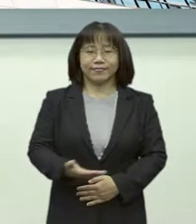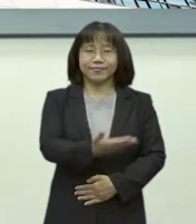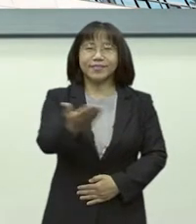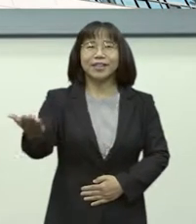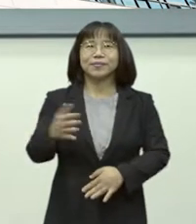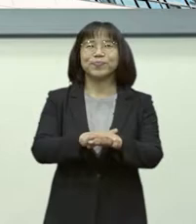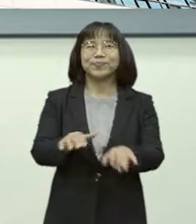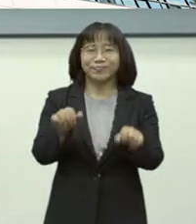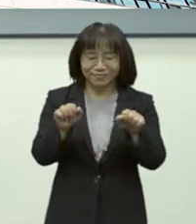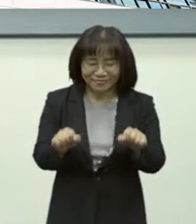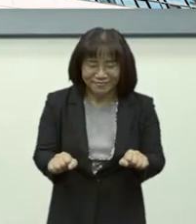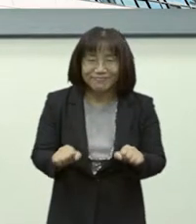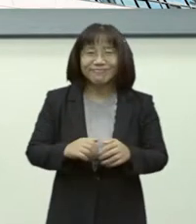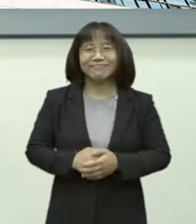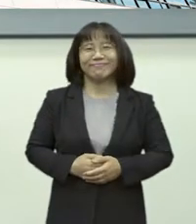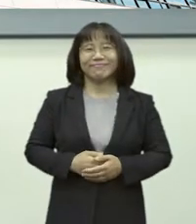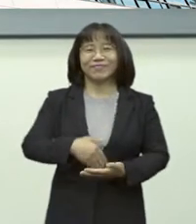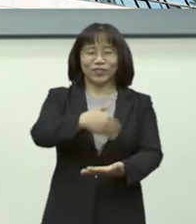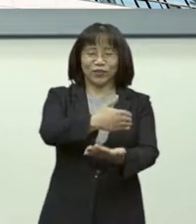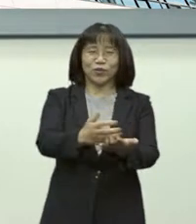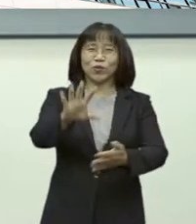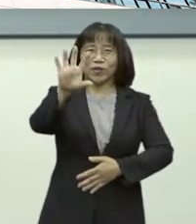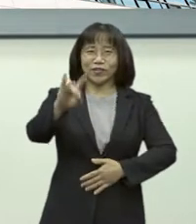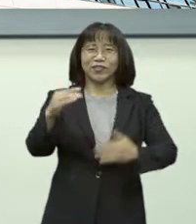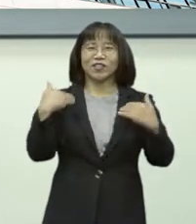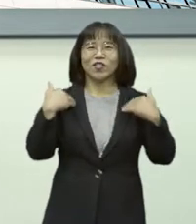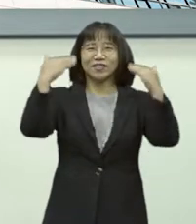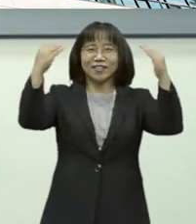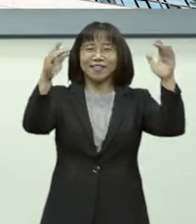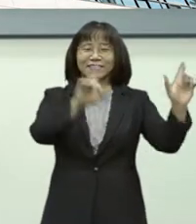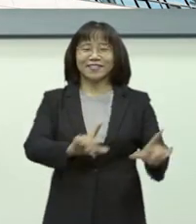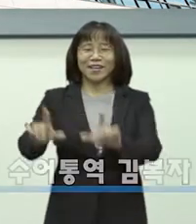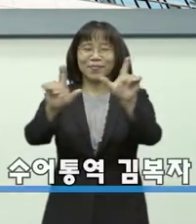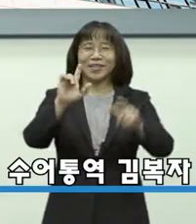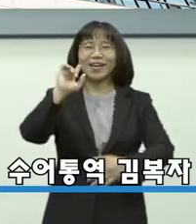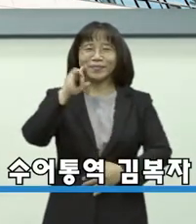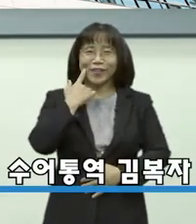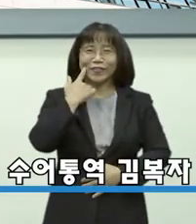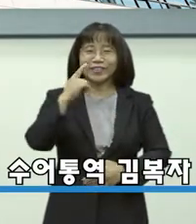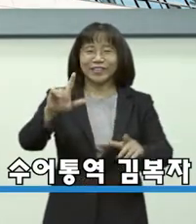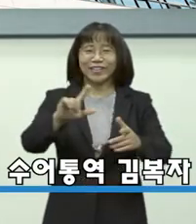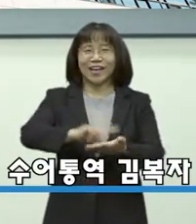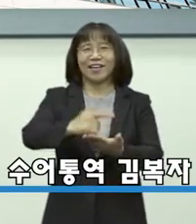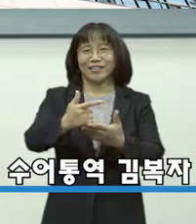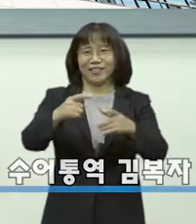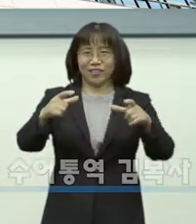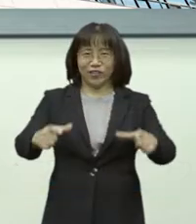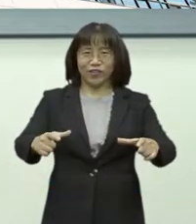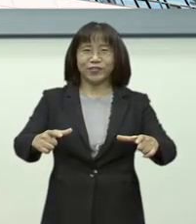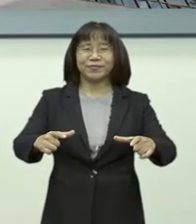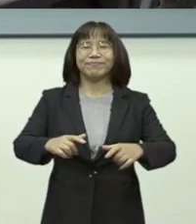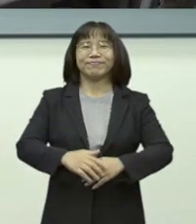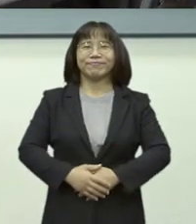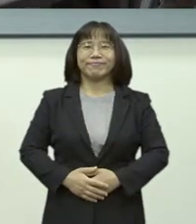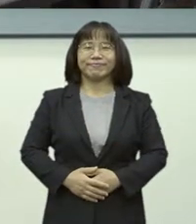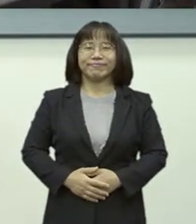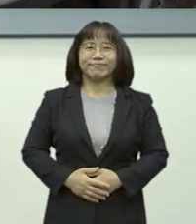구민 여러분 안녕하십니까 조화로운 성장 삶이 아름다운 이랑 서아 이견 소집 이준민 줍니다